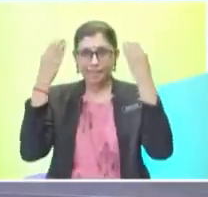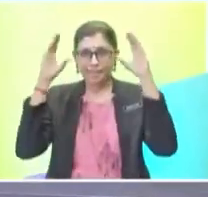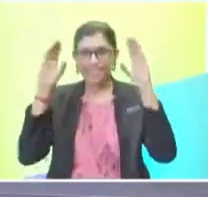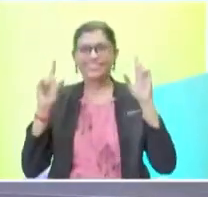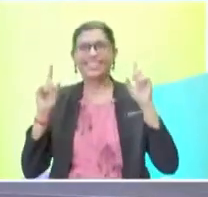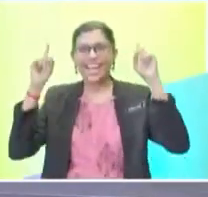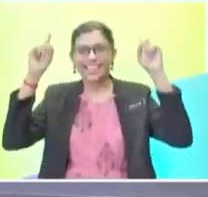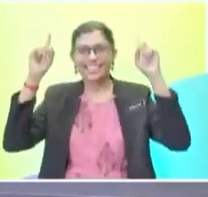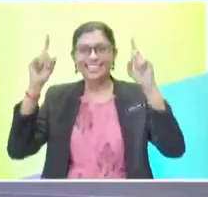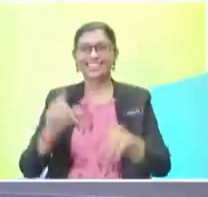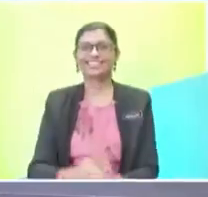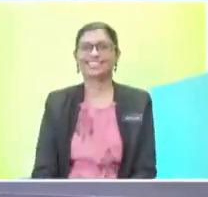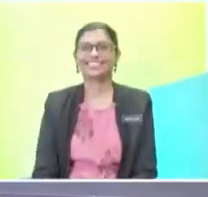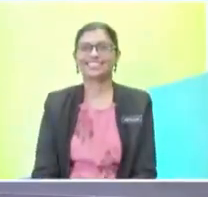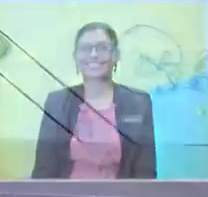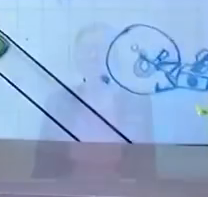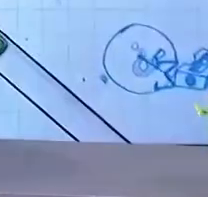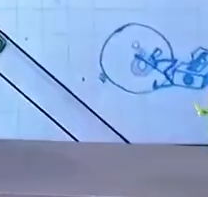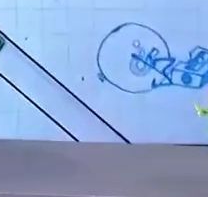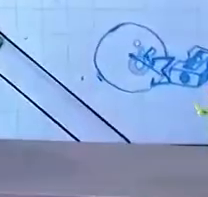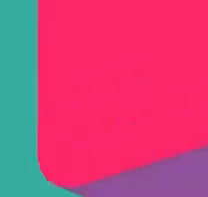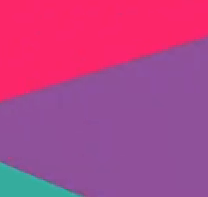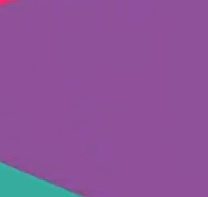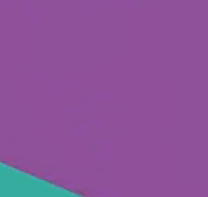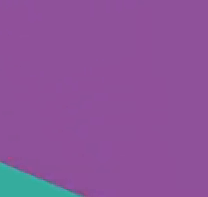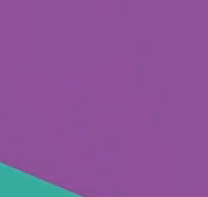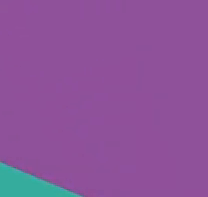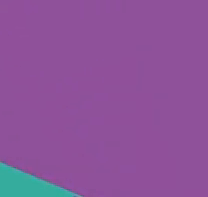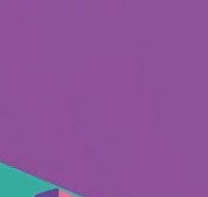kita saksikan dahulu profil beliau.